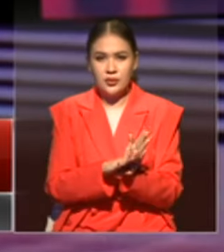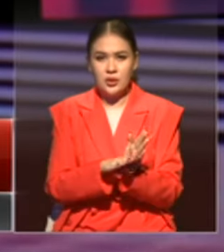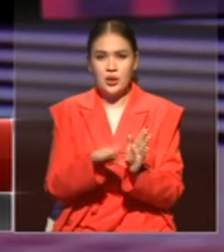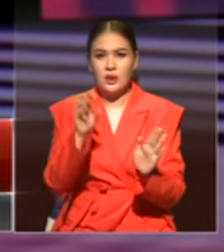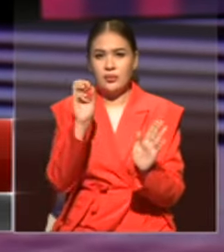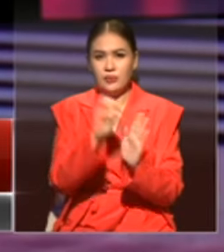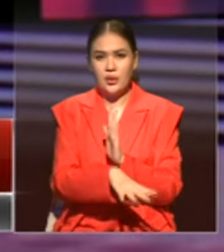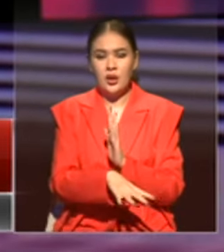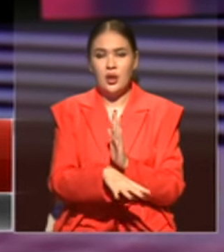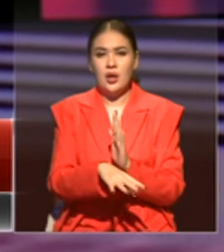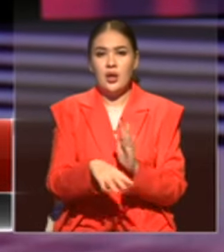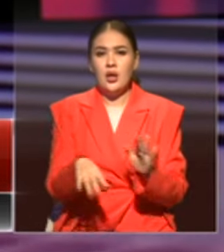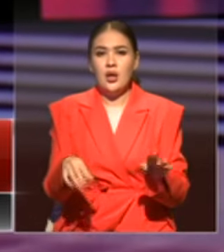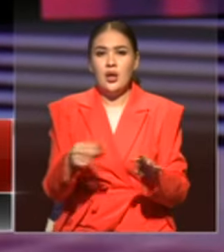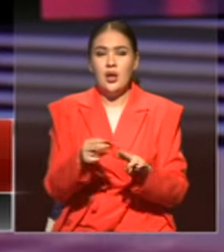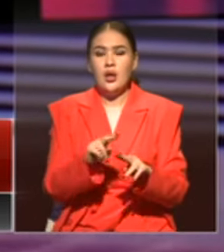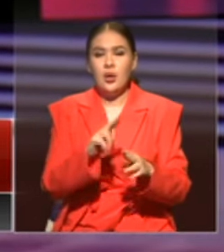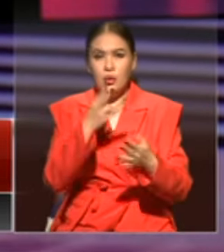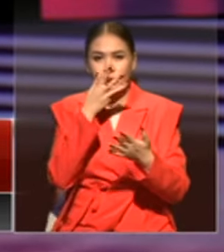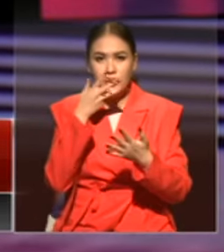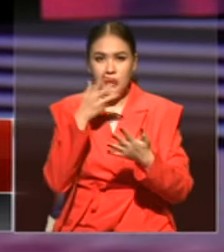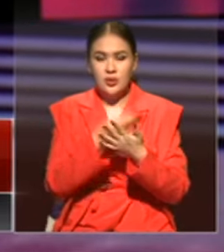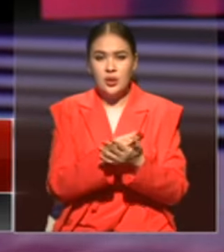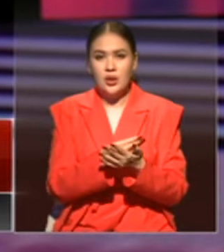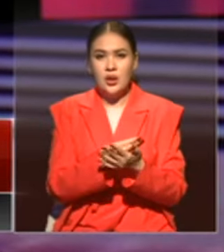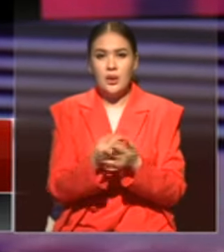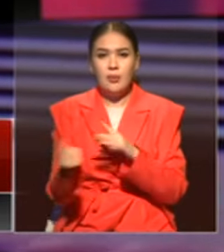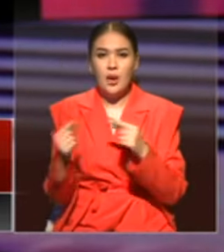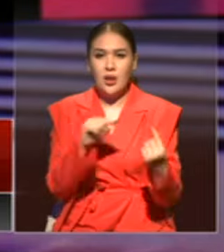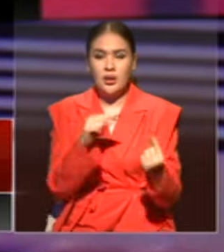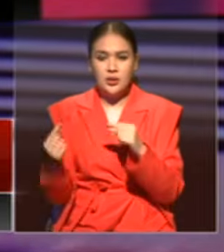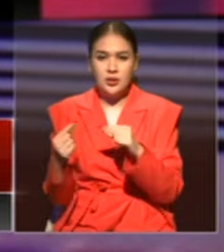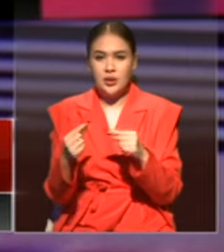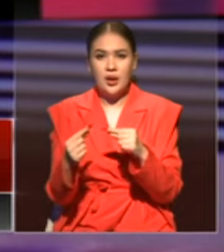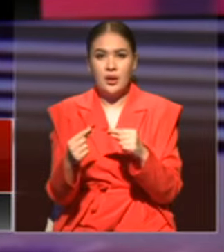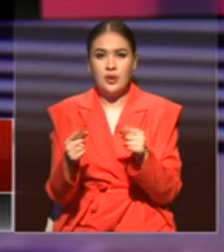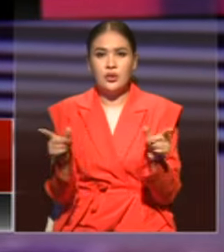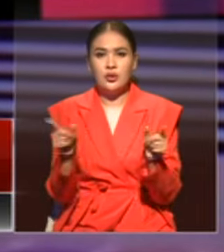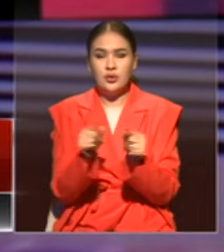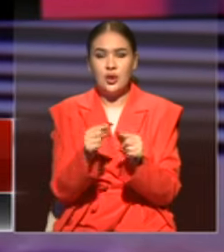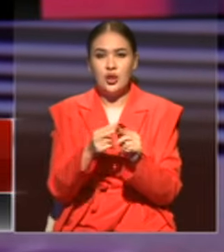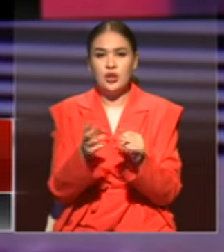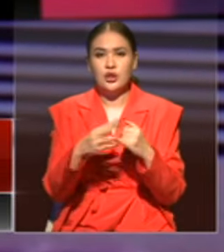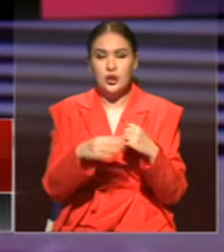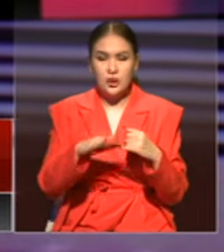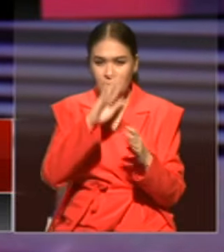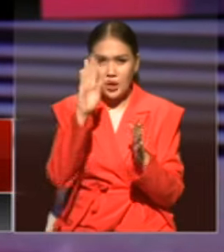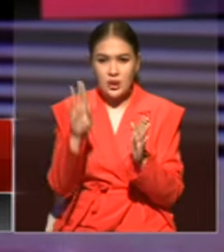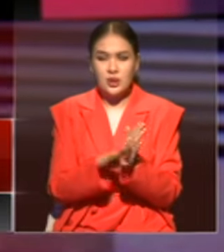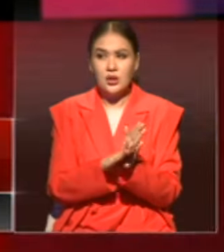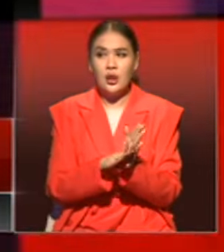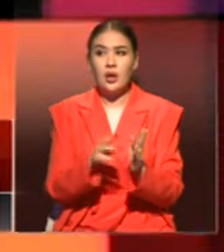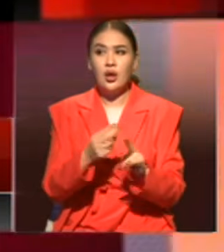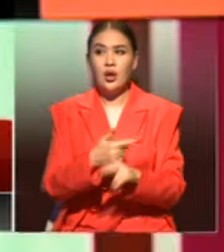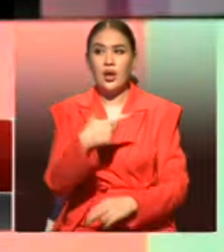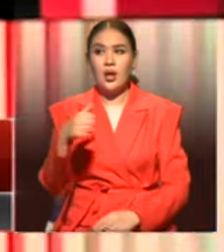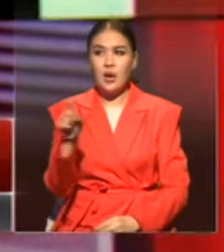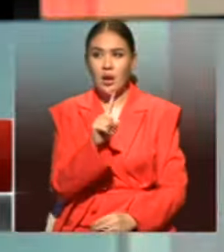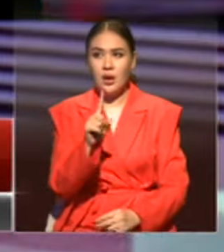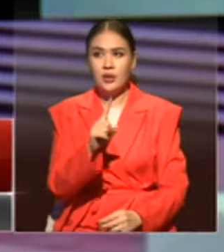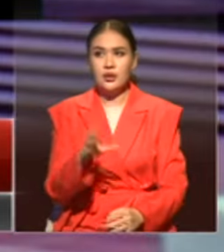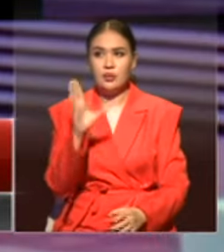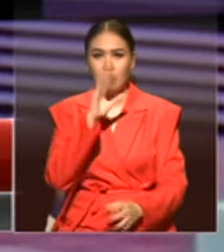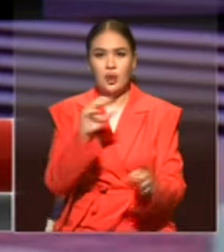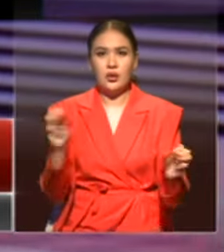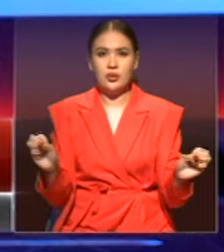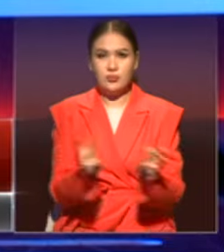көмгеннен кейін ертең ол жерде өздері неге байланысқа түсіп химиялық біз жер асты суларын білдіреміз. Олар жерден газ шығып ертең өртенуі